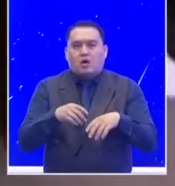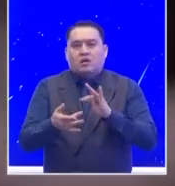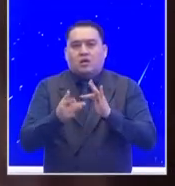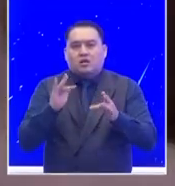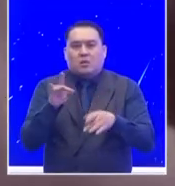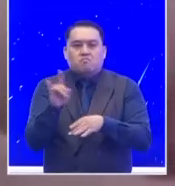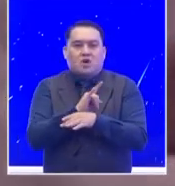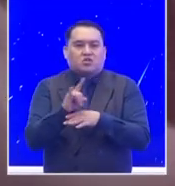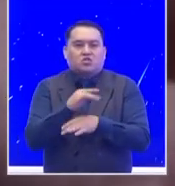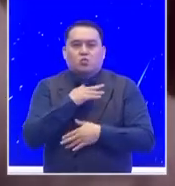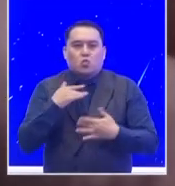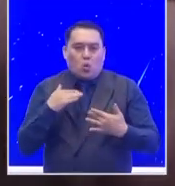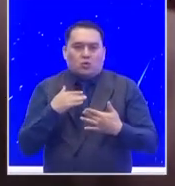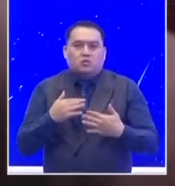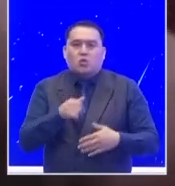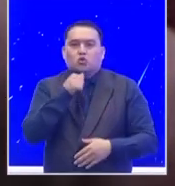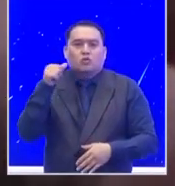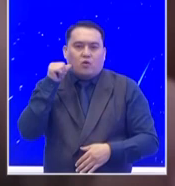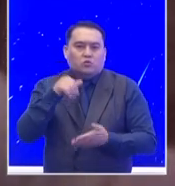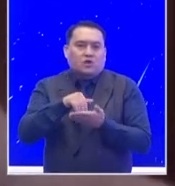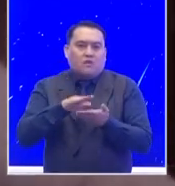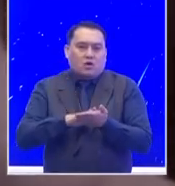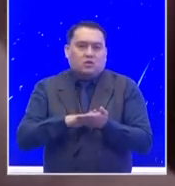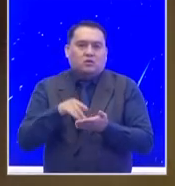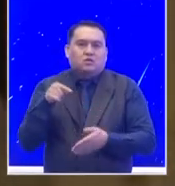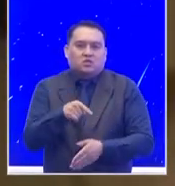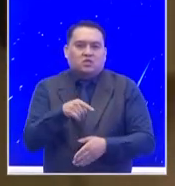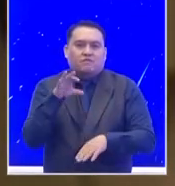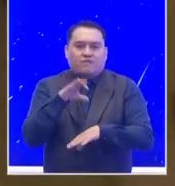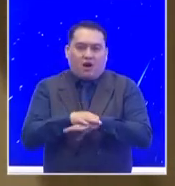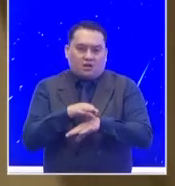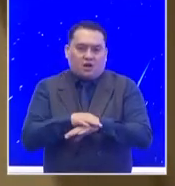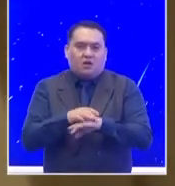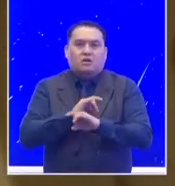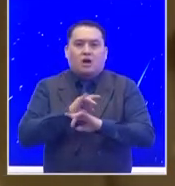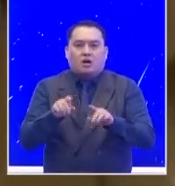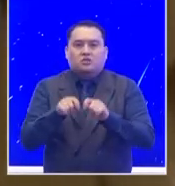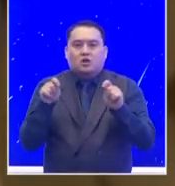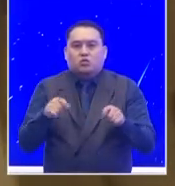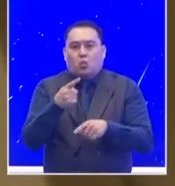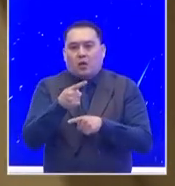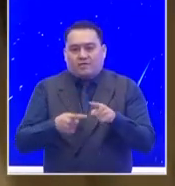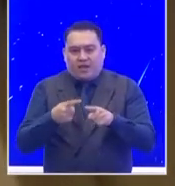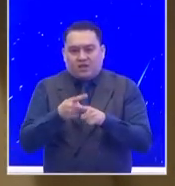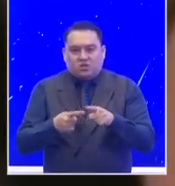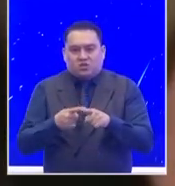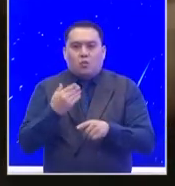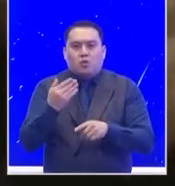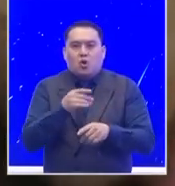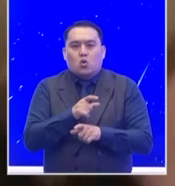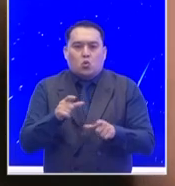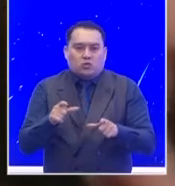активизировались интернет-мошенники. С прошлого года зафиксировано почти 1000 фактов. Раскрыли только половину. Чаще всего